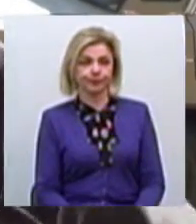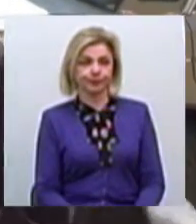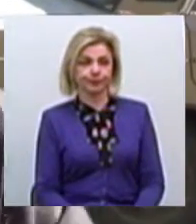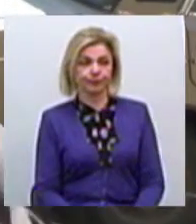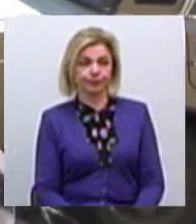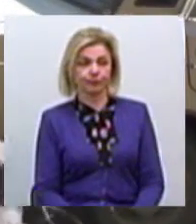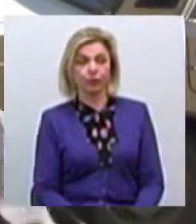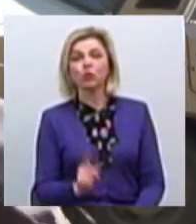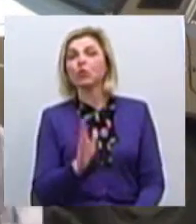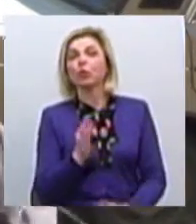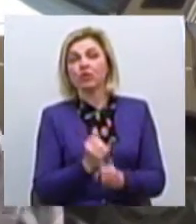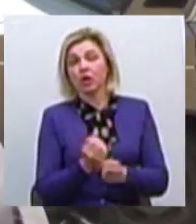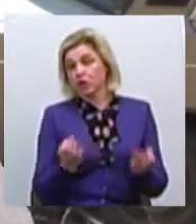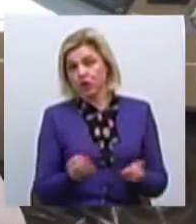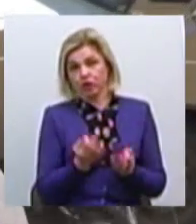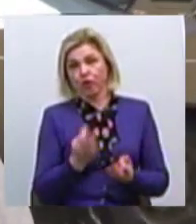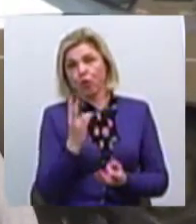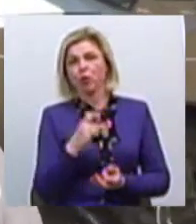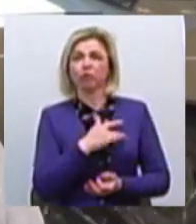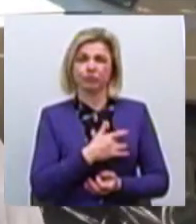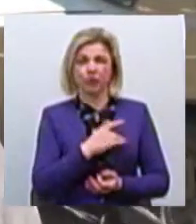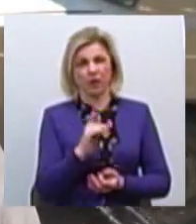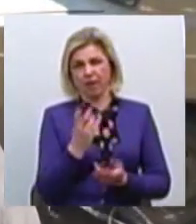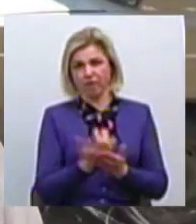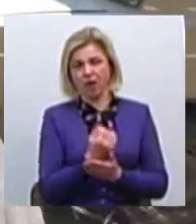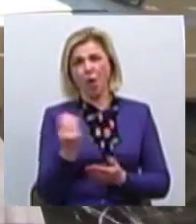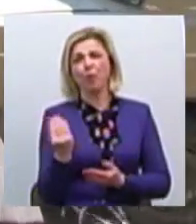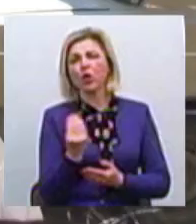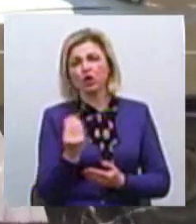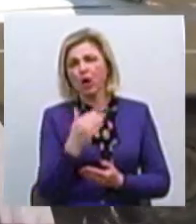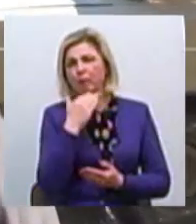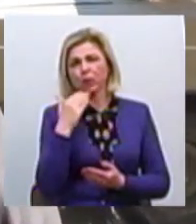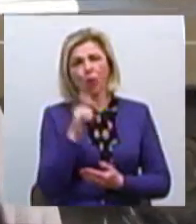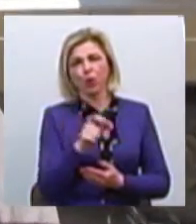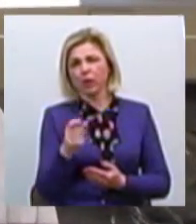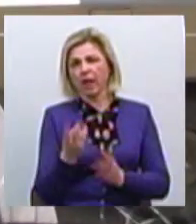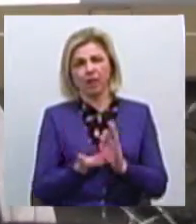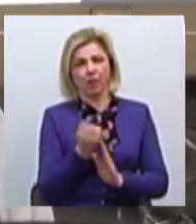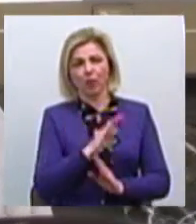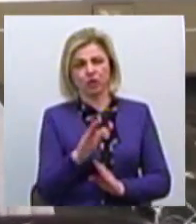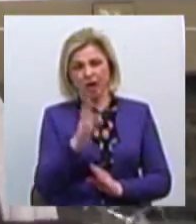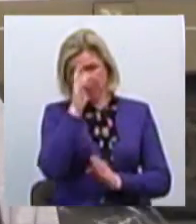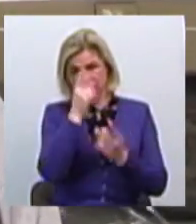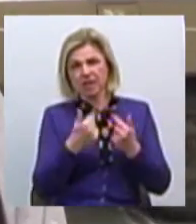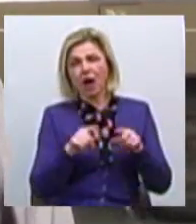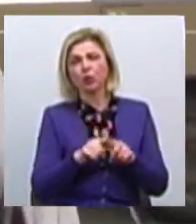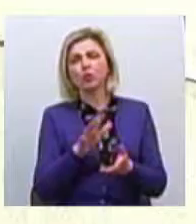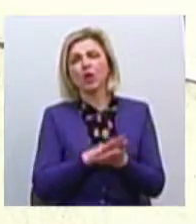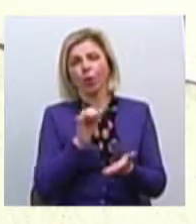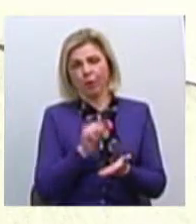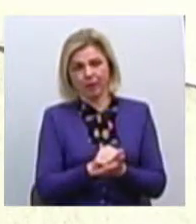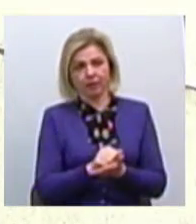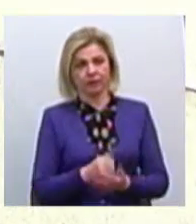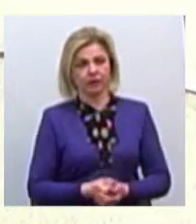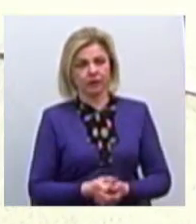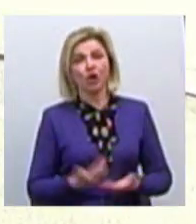Ничего не делать. Но вряд ли он не выиграет, потому что Порошенко много не поддерживает людей нынче. Потому что страну загубил. Просто нас.